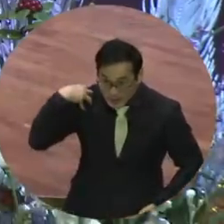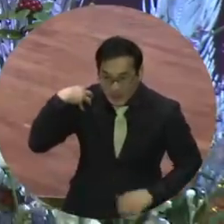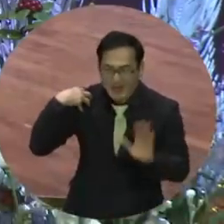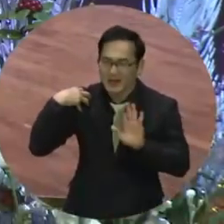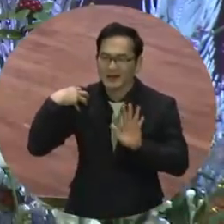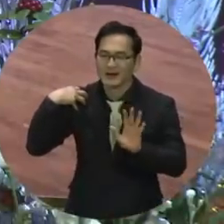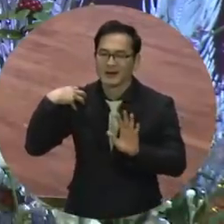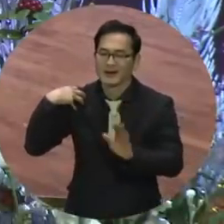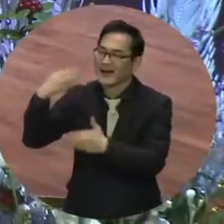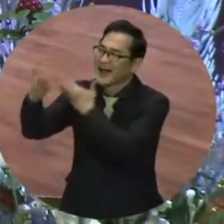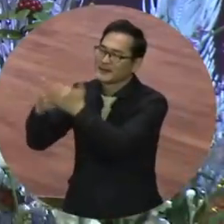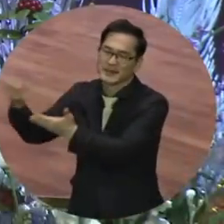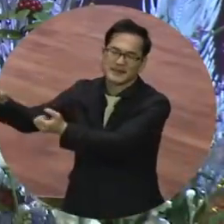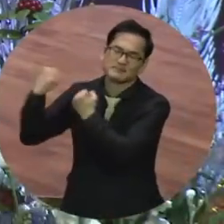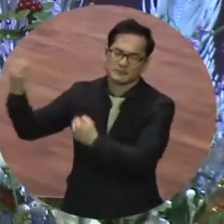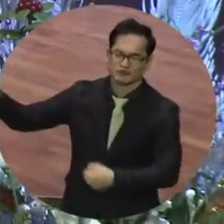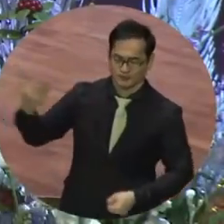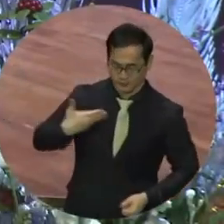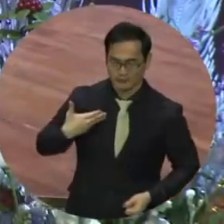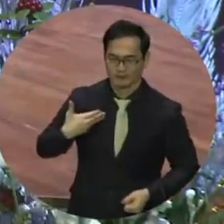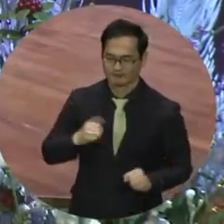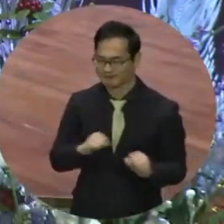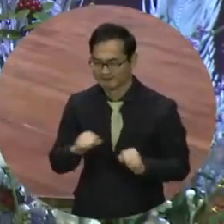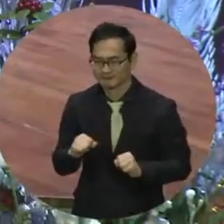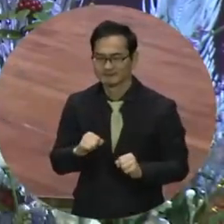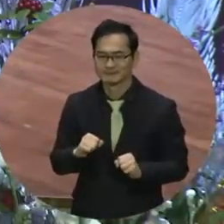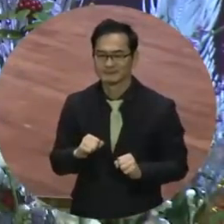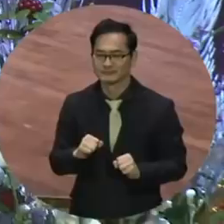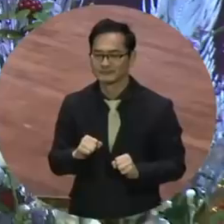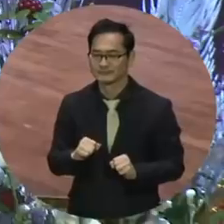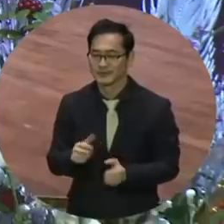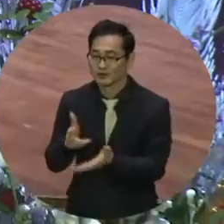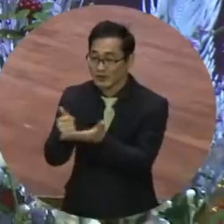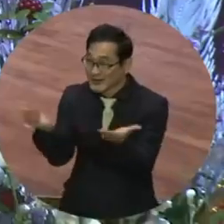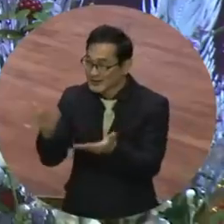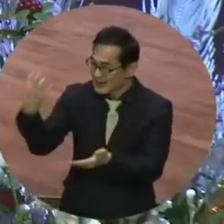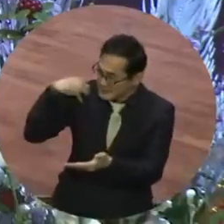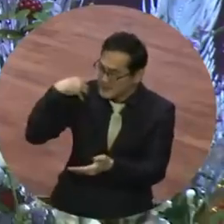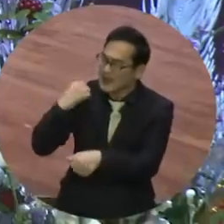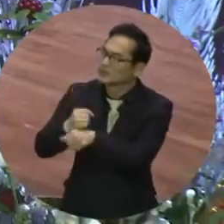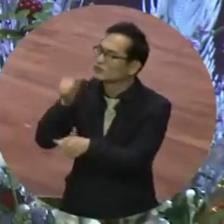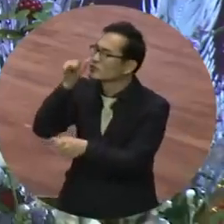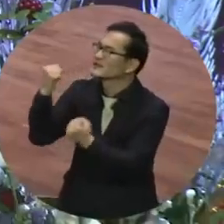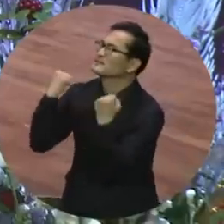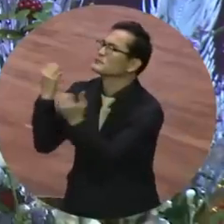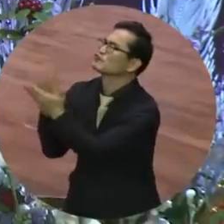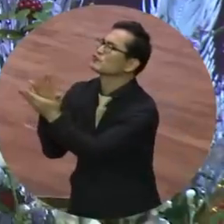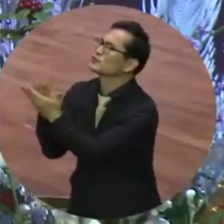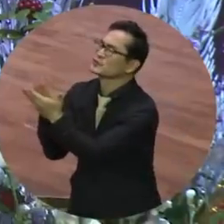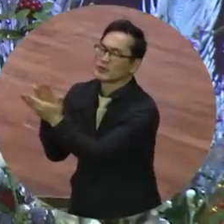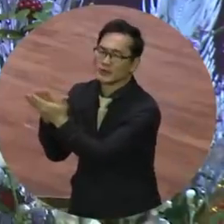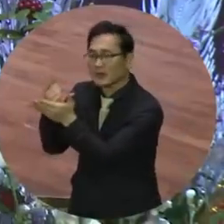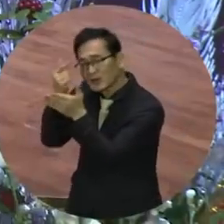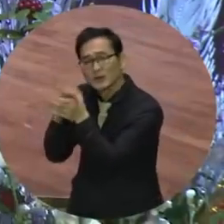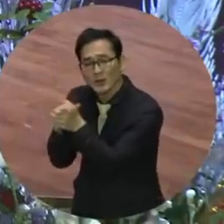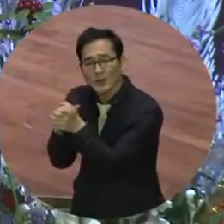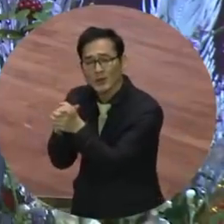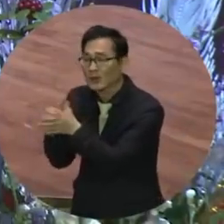일을 할 수 있는 힘을 주옵소서. 주의 일을 할 수 있는 지혜를 주옵소서. 그 주의 주님을 의지해야 돼요.